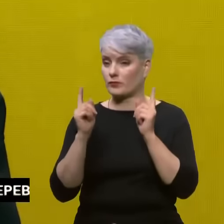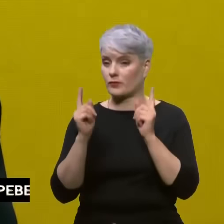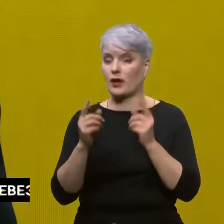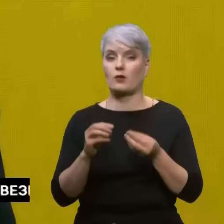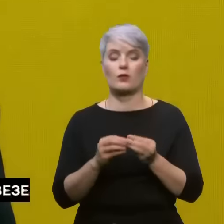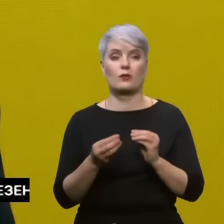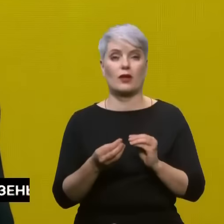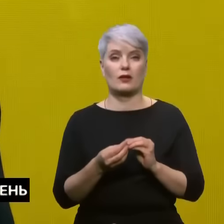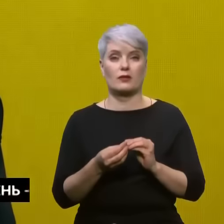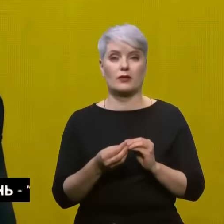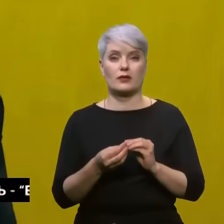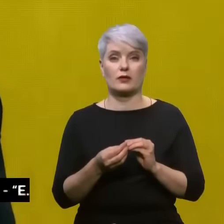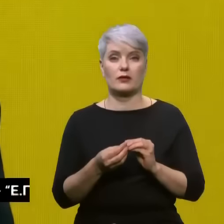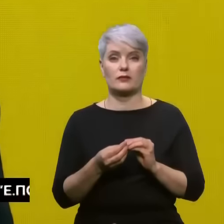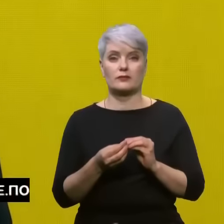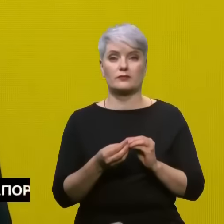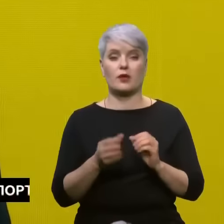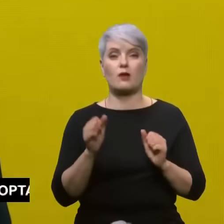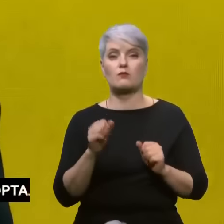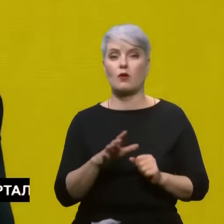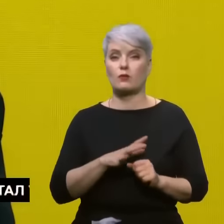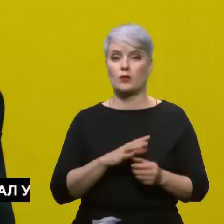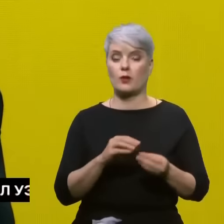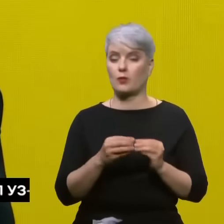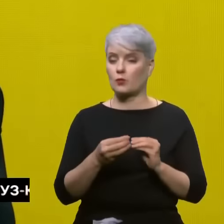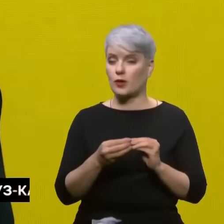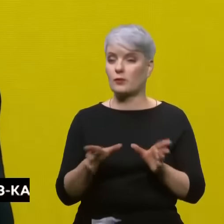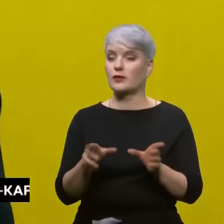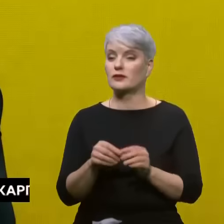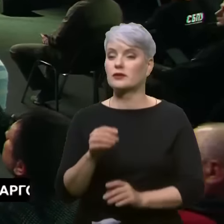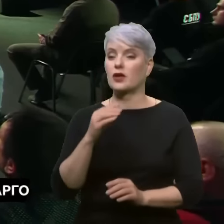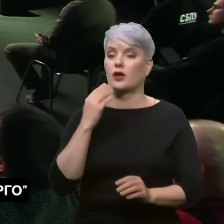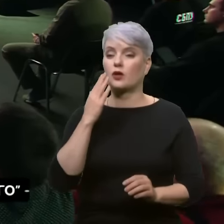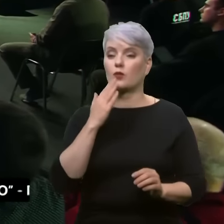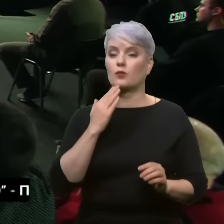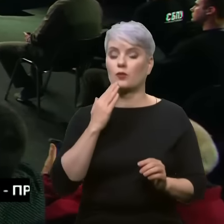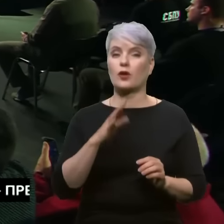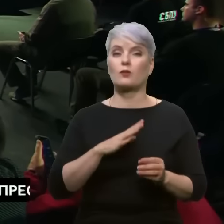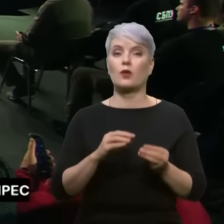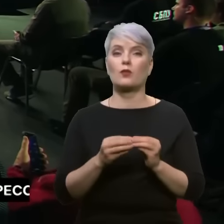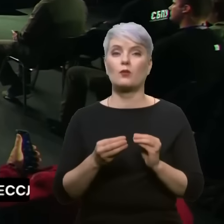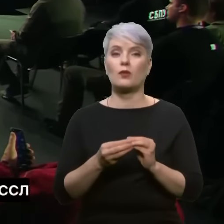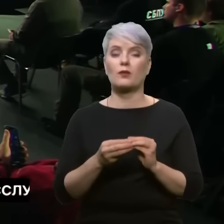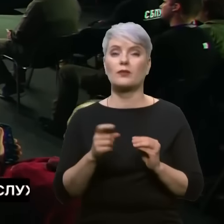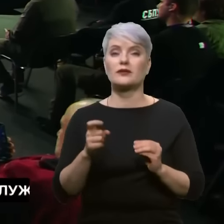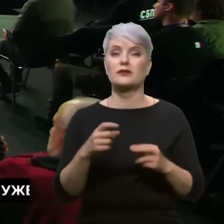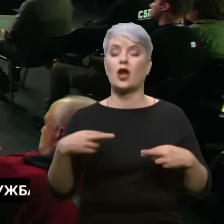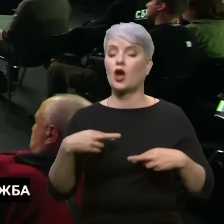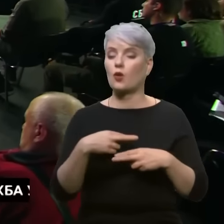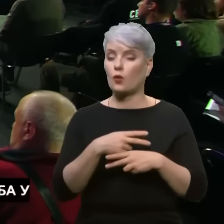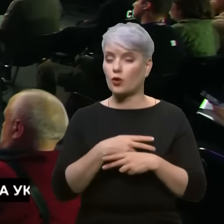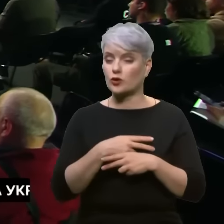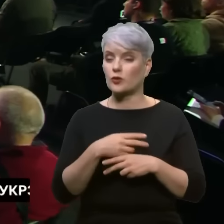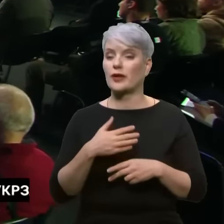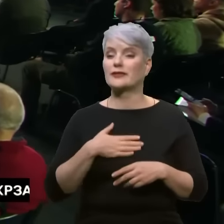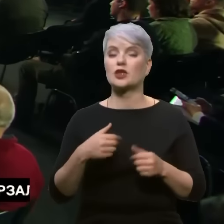були проблеми, могли бути проблеми з Румунією, у нас були проблеми з Угорщиною і у нас з